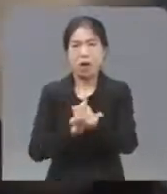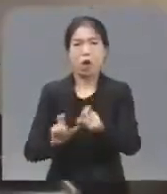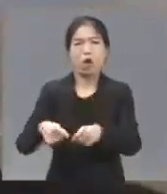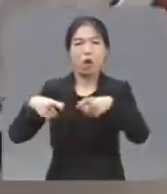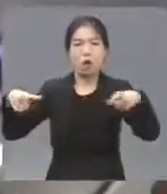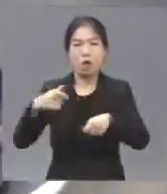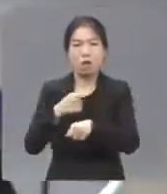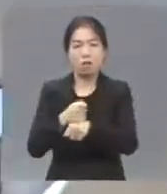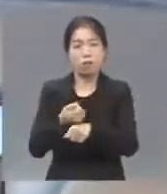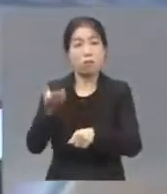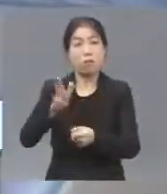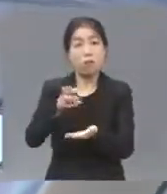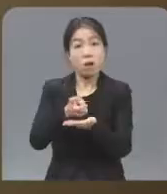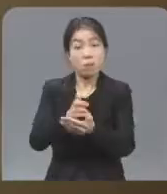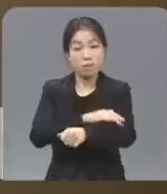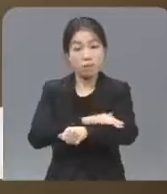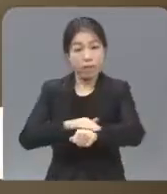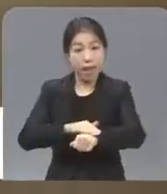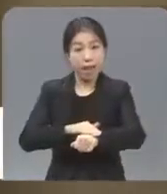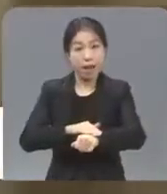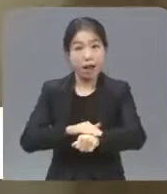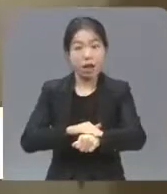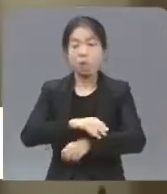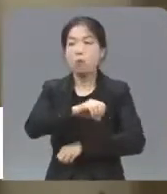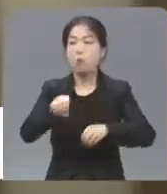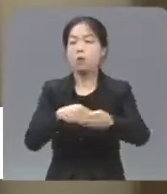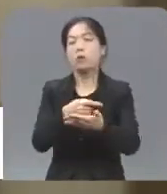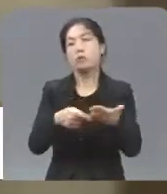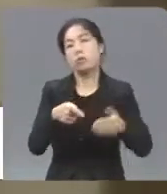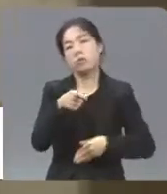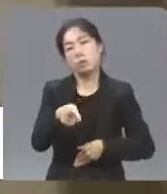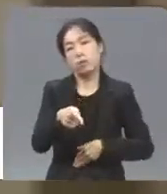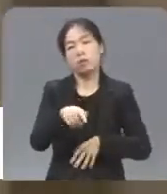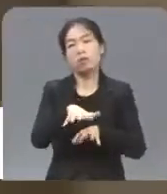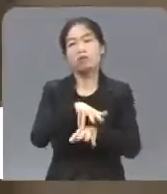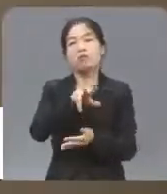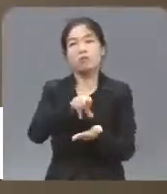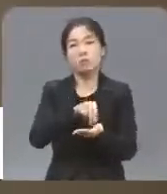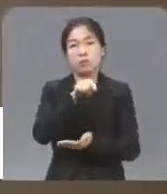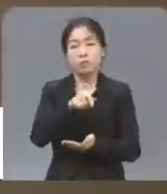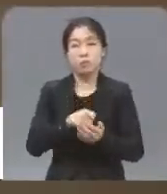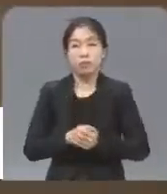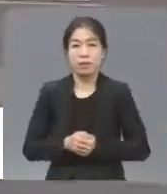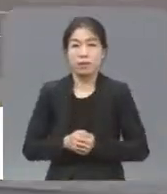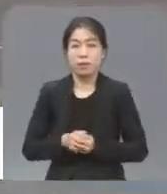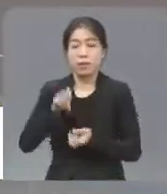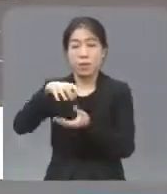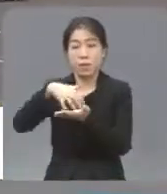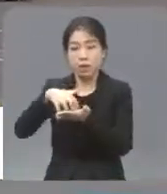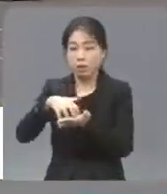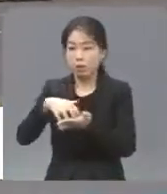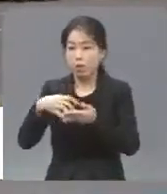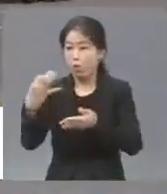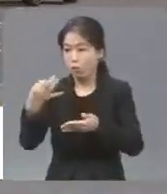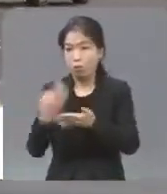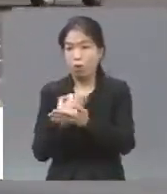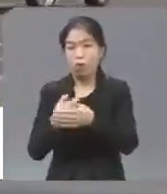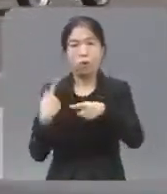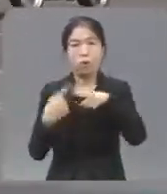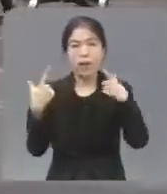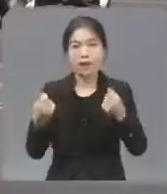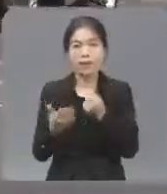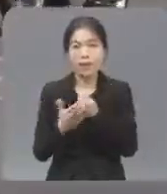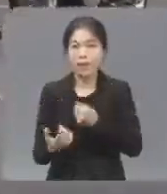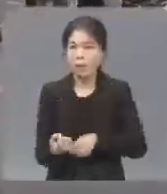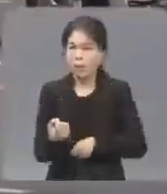법을 지켜 가며 안전하게 배달하면 덜 벌 수 밖에 없는 육식 구조입니다 배달 거니까 곧 돈인 만큼 속도 경쟁에